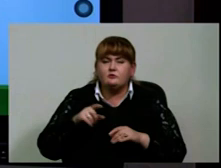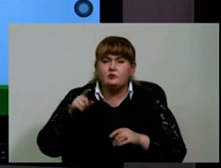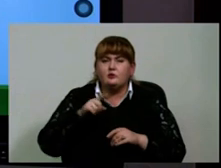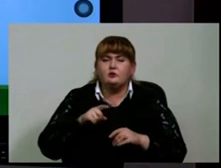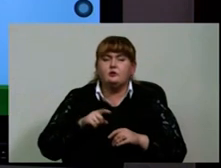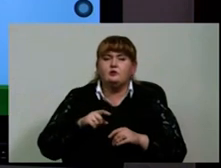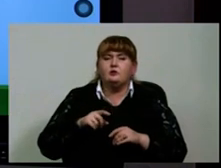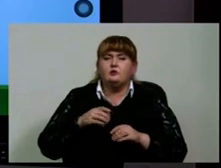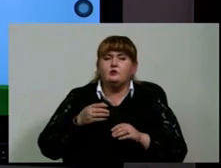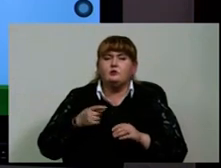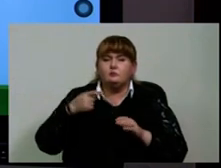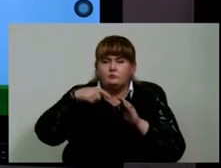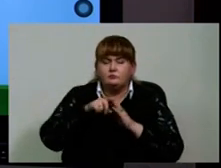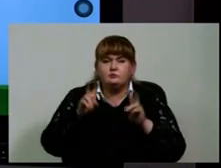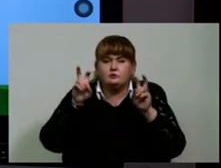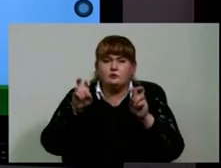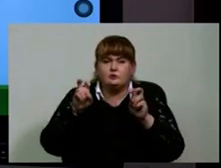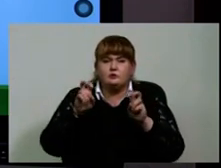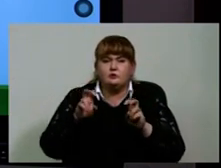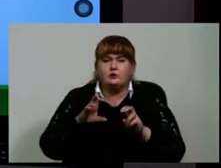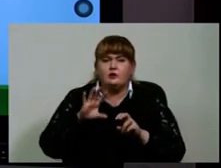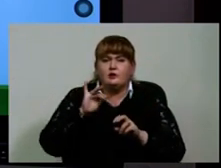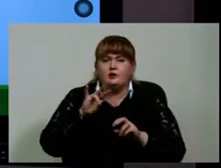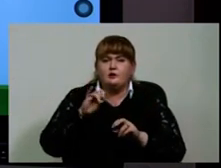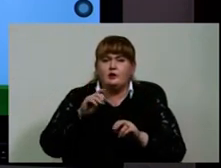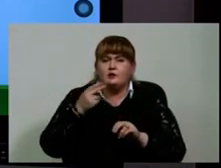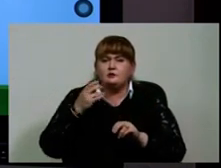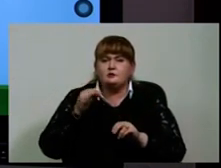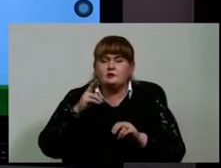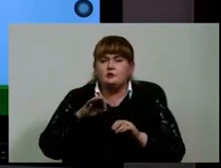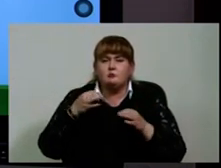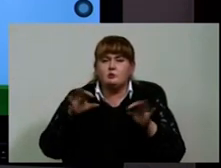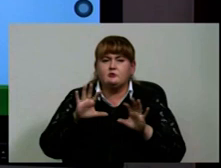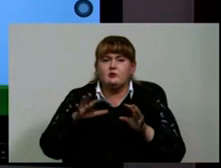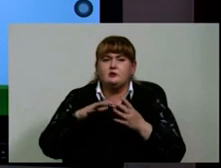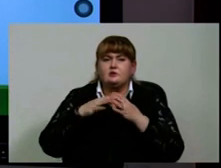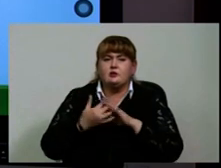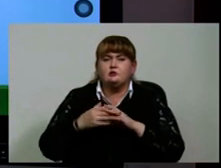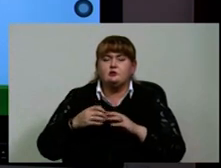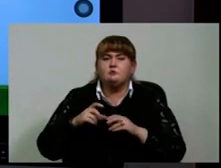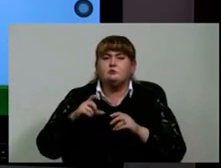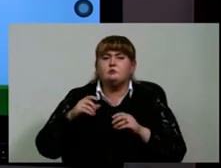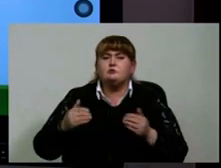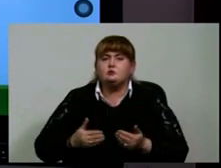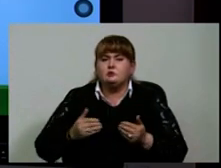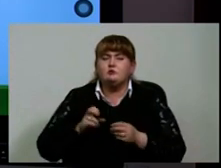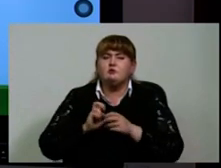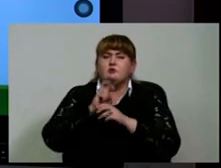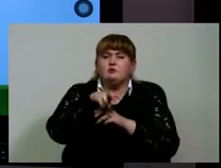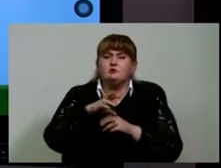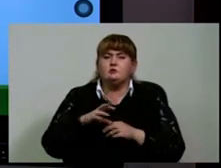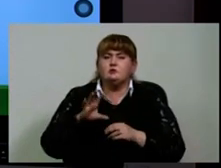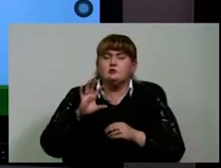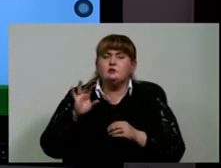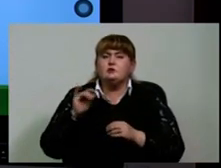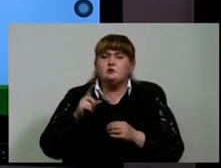рассказа вынесена в заглавие. Инерция не позволяет сельским жителям вырваться из привычной среды, как